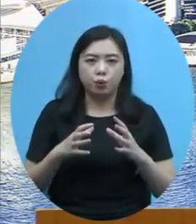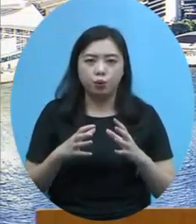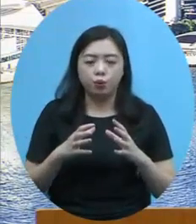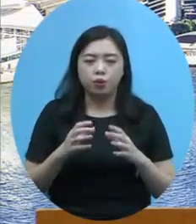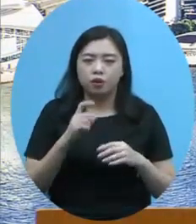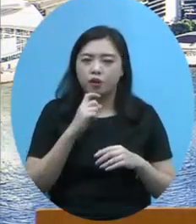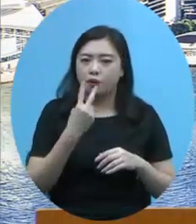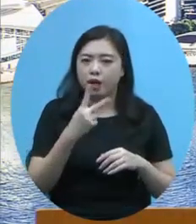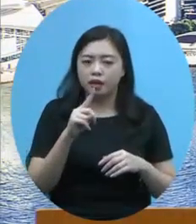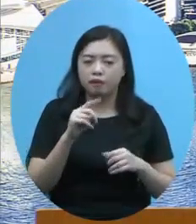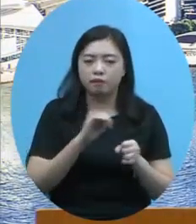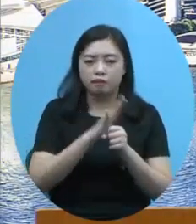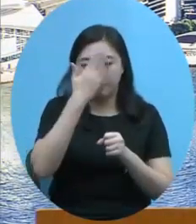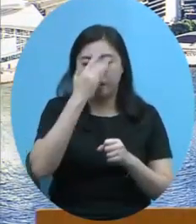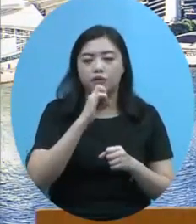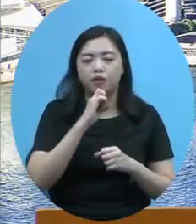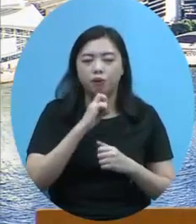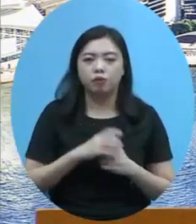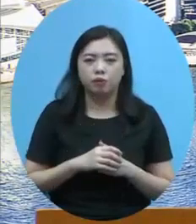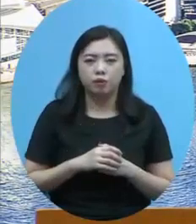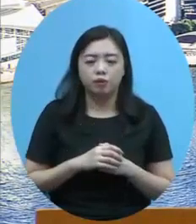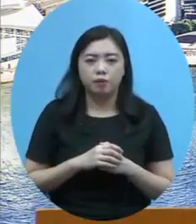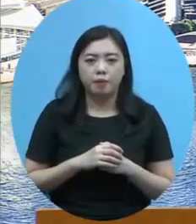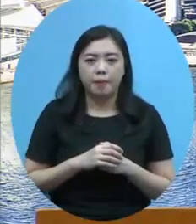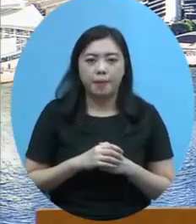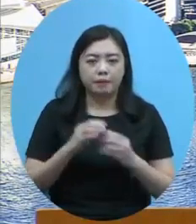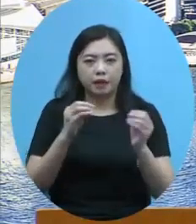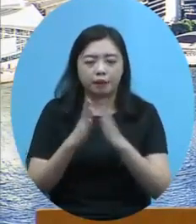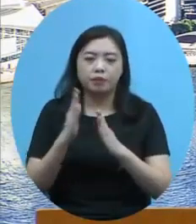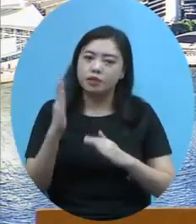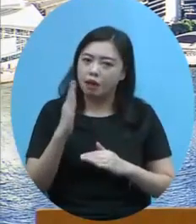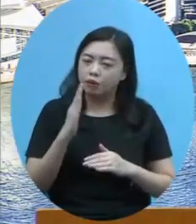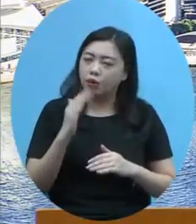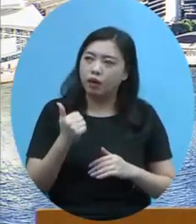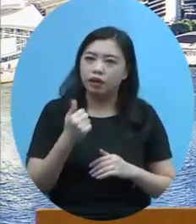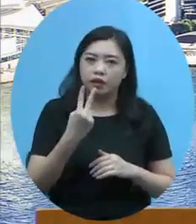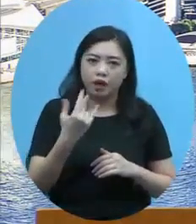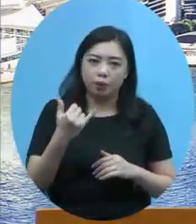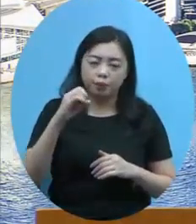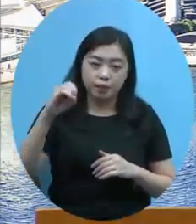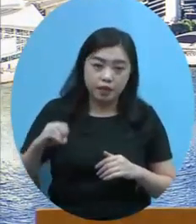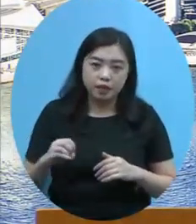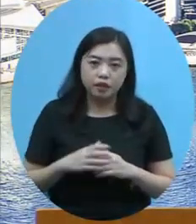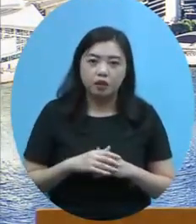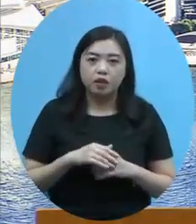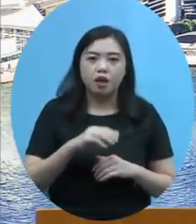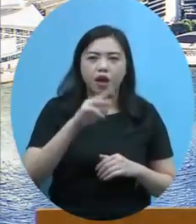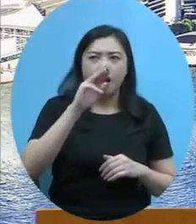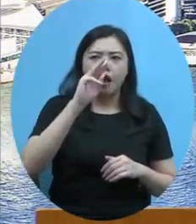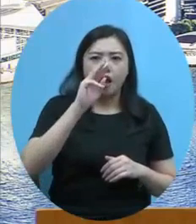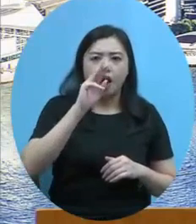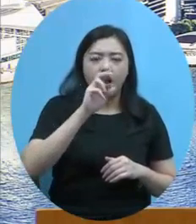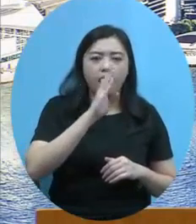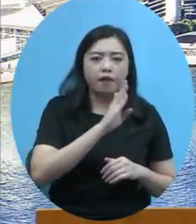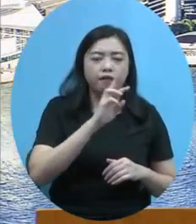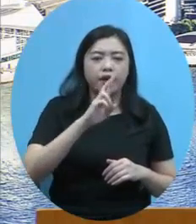有21個個案，咁個感染率大概係26%啦。咁另外 FLM 咧今日係